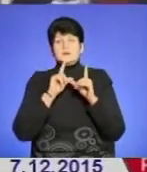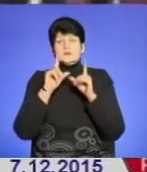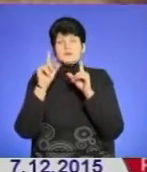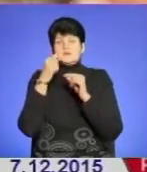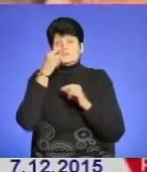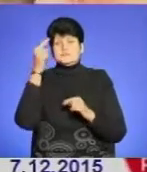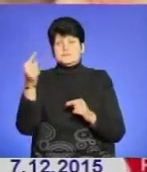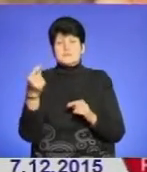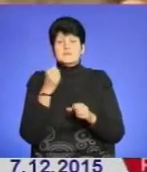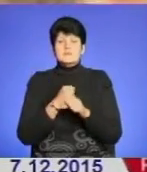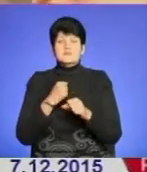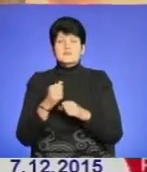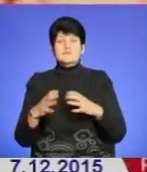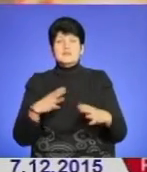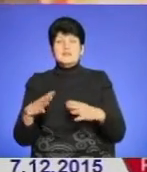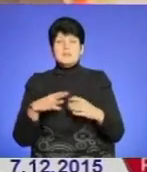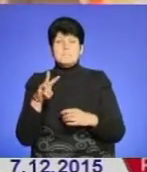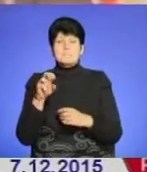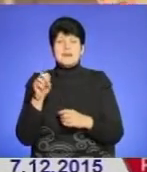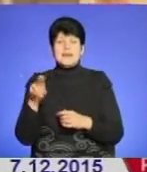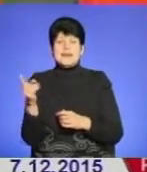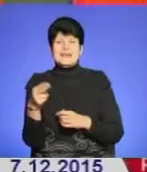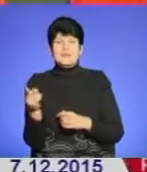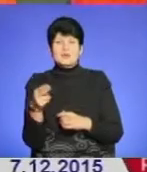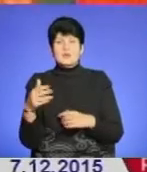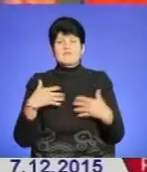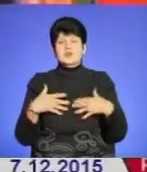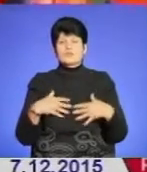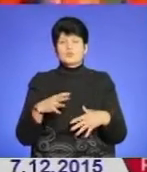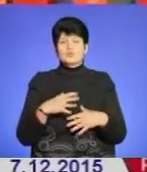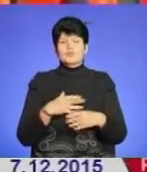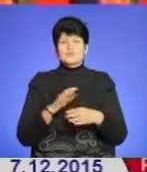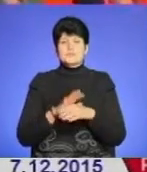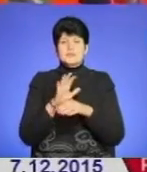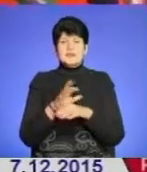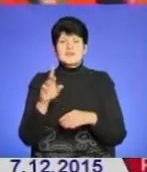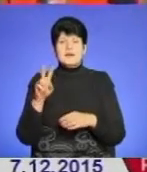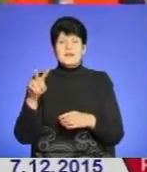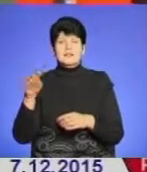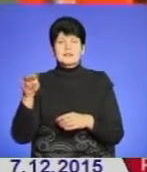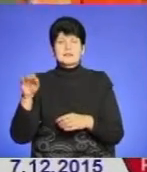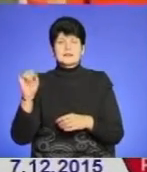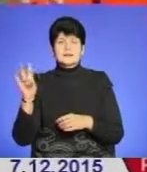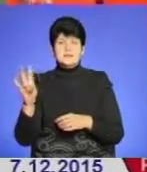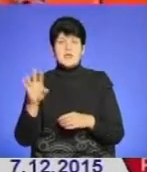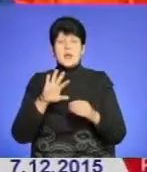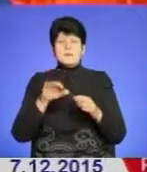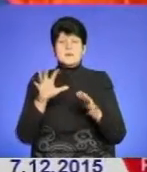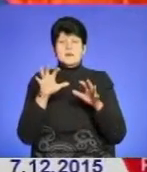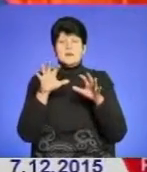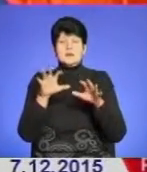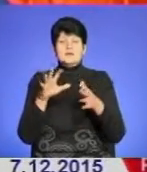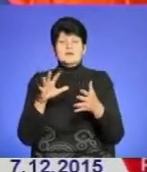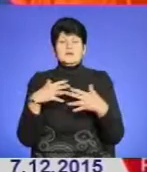домівки. Працював тренером Мелітополя, у Криму був наставником Ялтинської Перлини. Проте після анексії повернувся